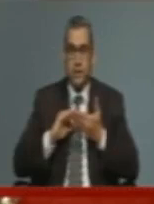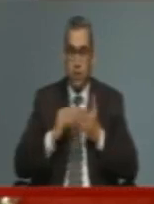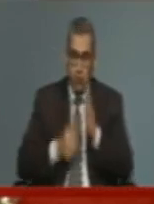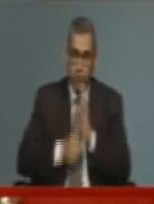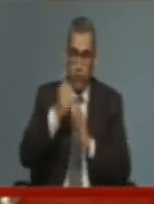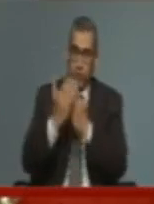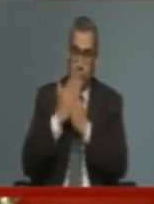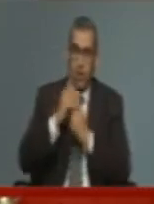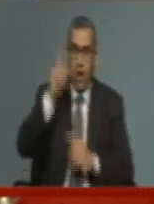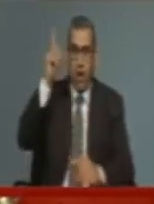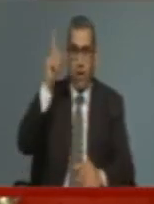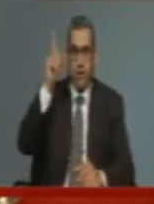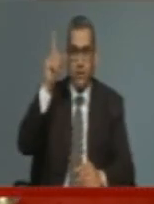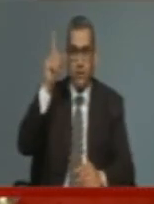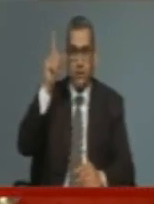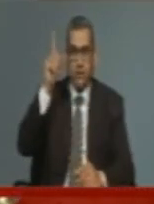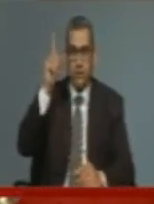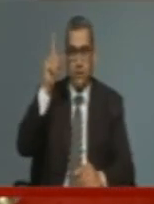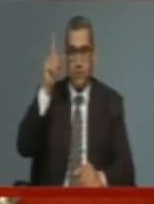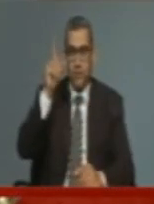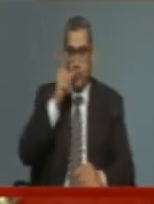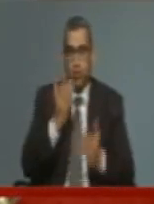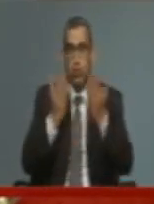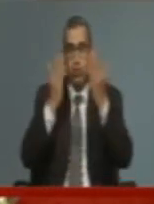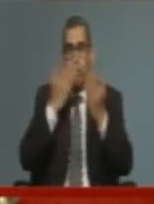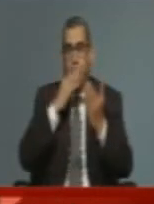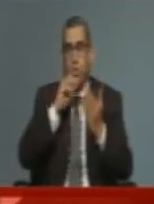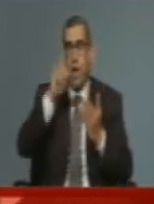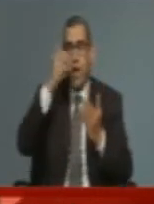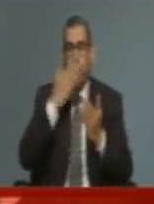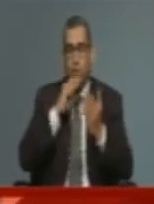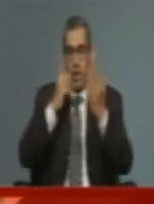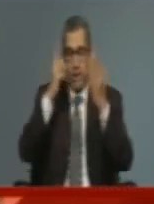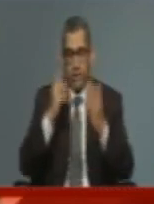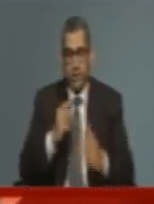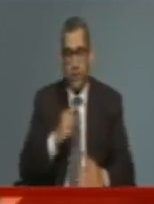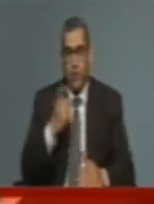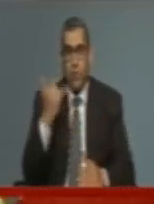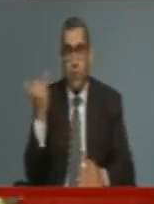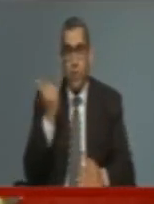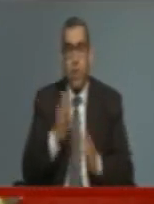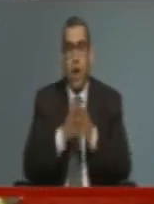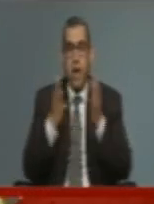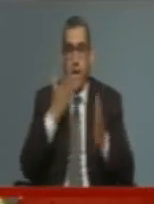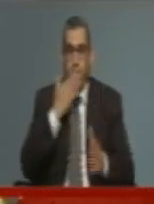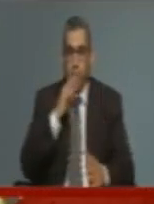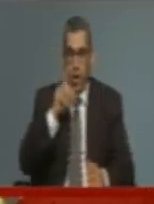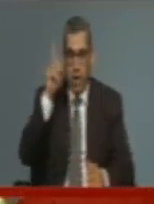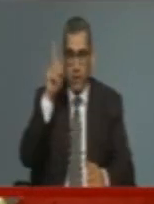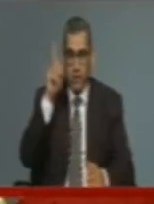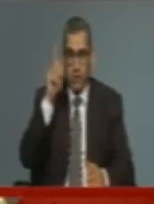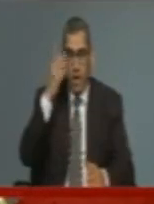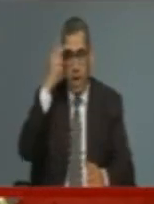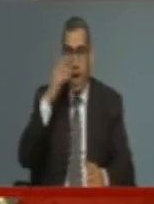ده، فنقول له متشكرين يا رب. الحمد لله. الحمد لله. المهم اكتر الحمد لله. الحمدك مش